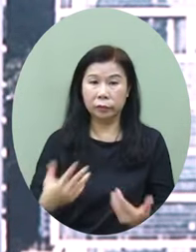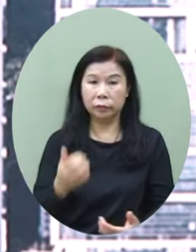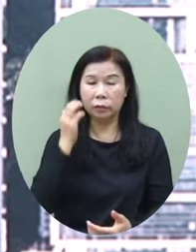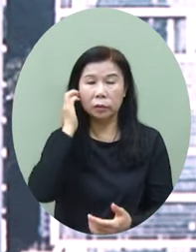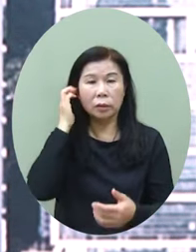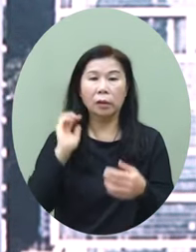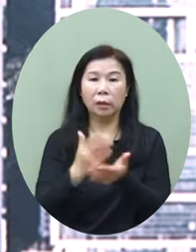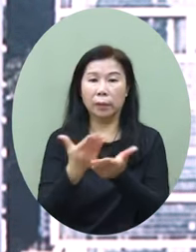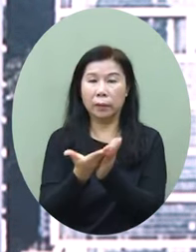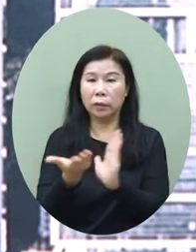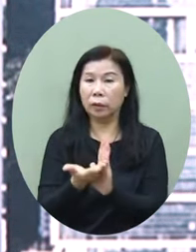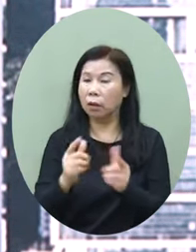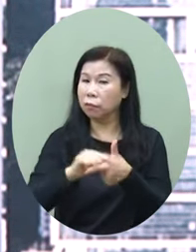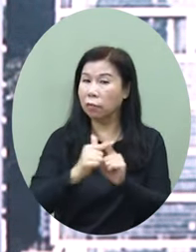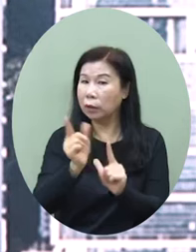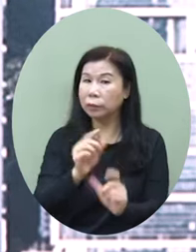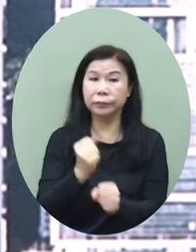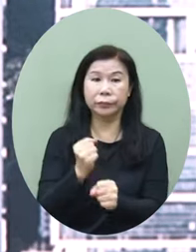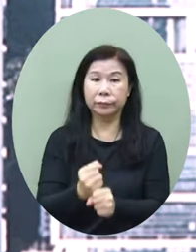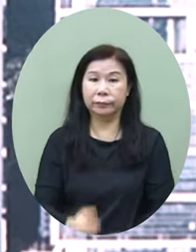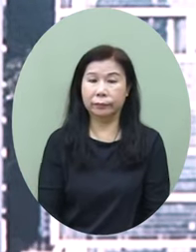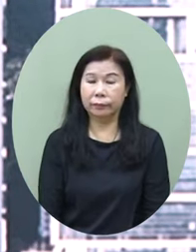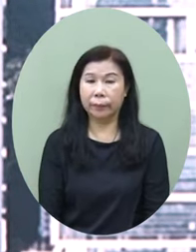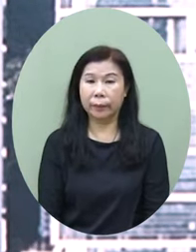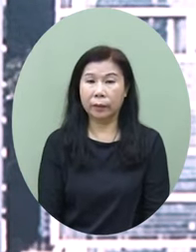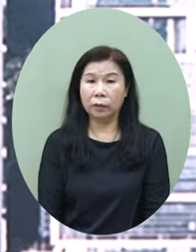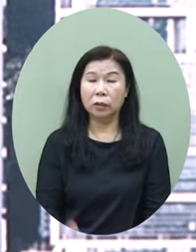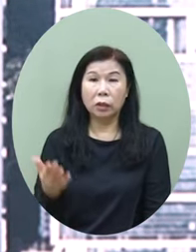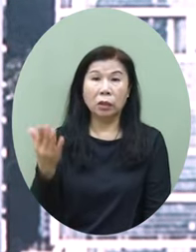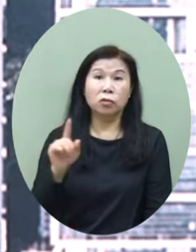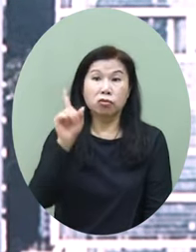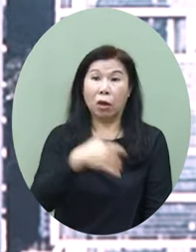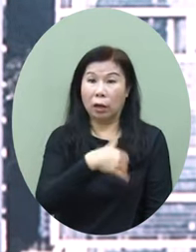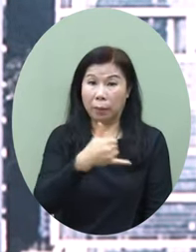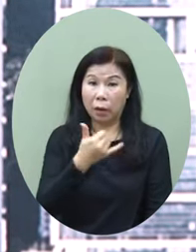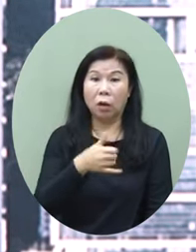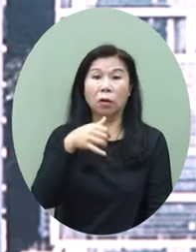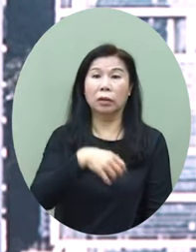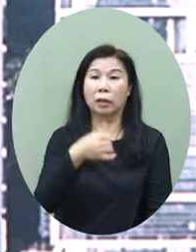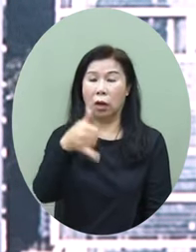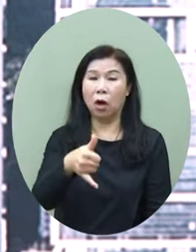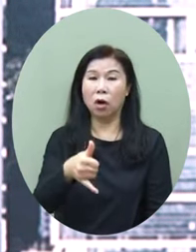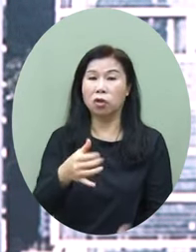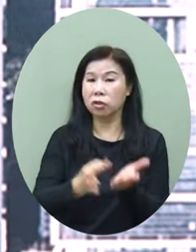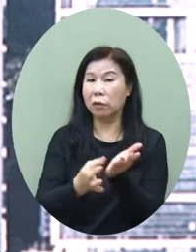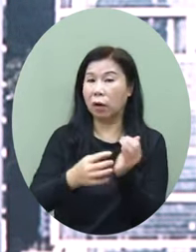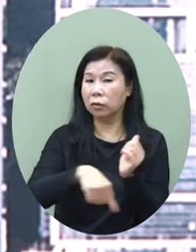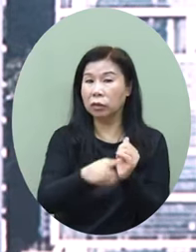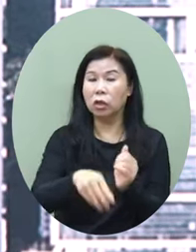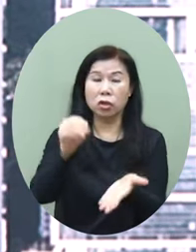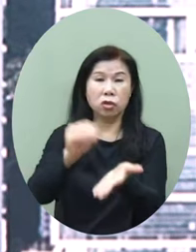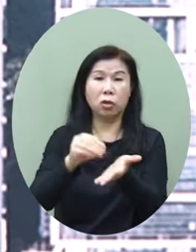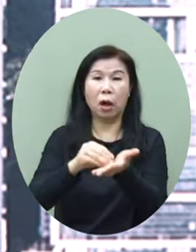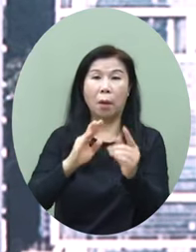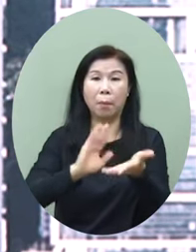採取什麼層次或者方案呢我那天在現場都說了有幾個因素第一當然是確診個案